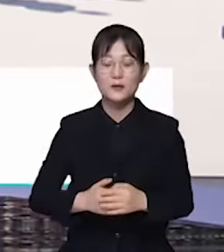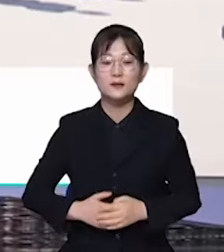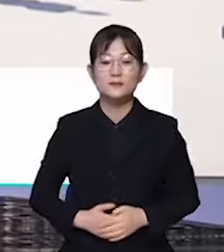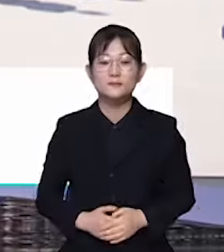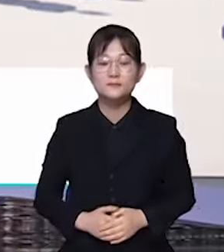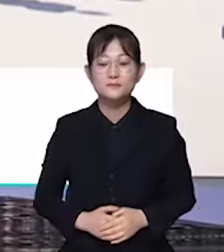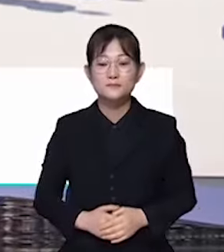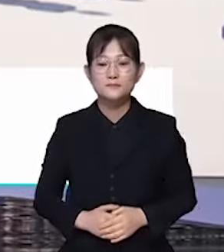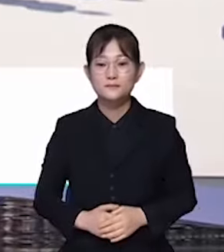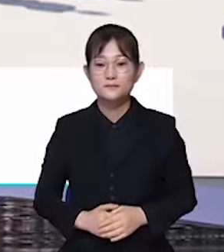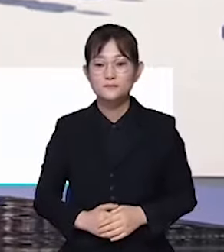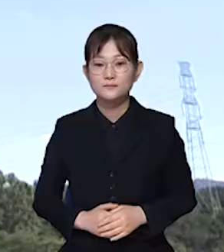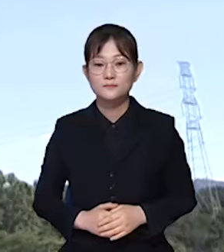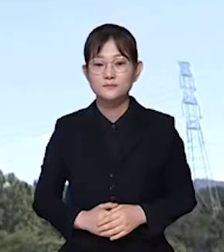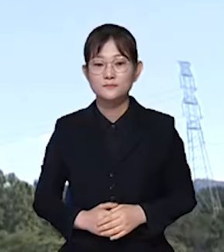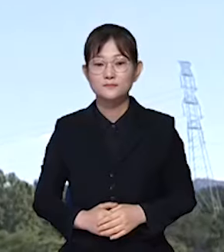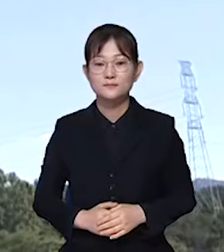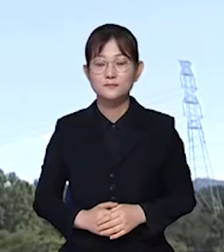보도입니다.